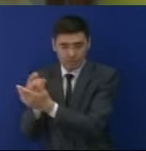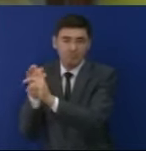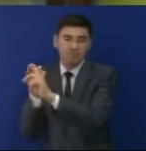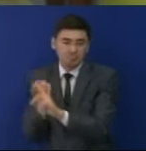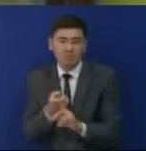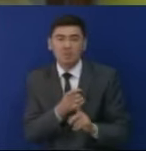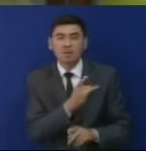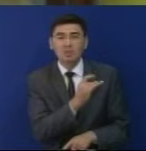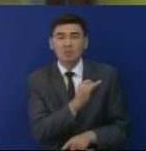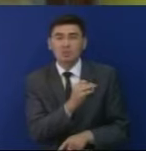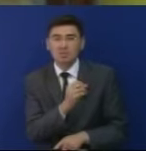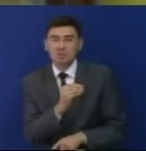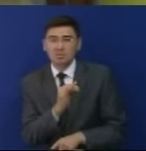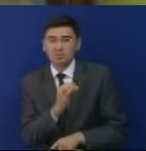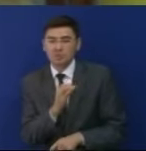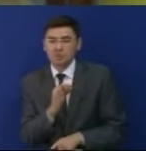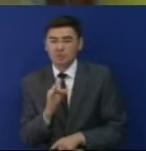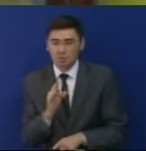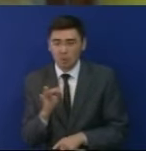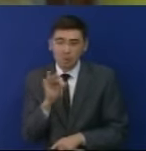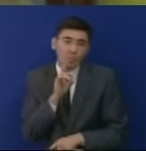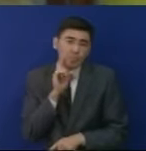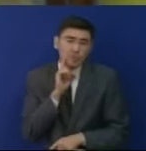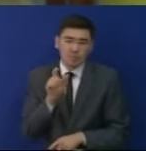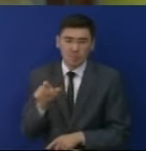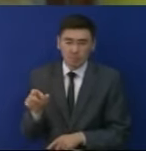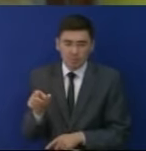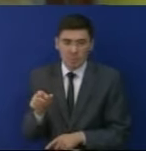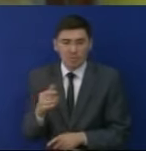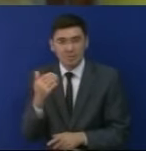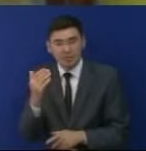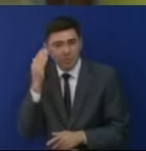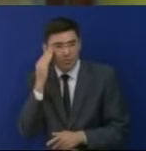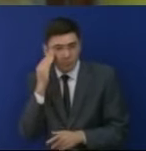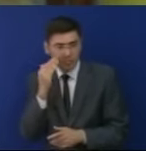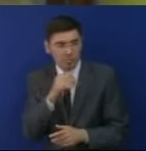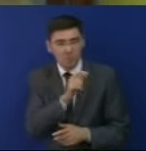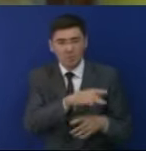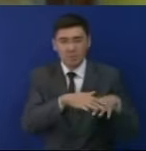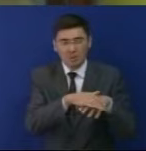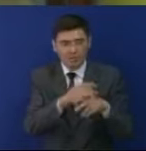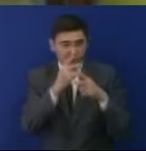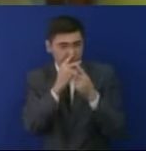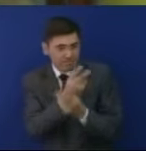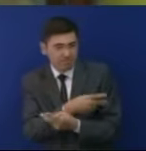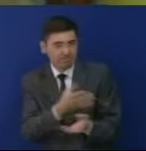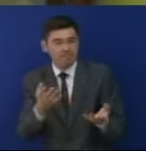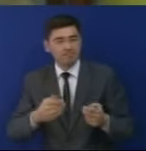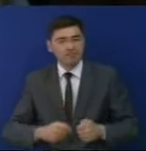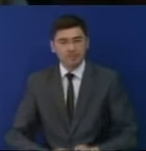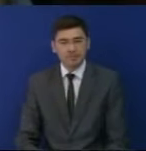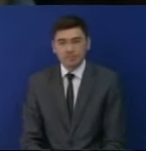Ербол Жуазбек решил поставить спектакль о молодых людях, сделать акцент на их творчество, показать их талант в полной мере нашим